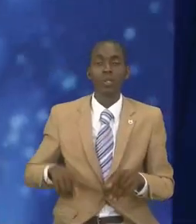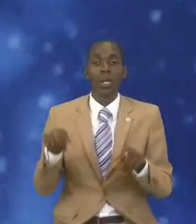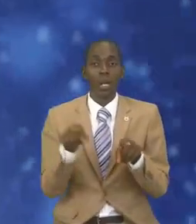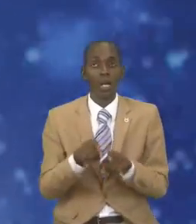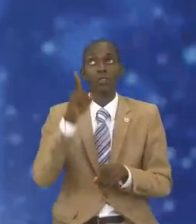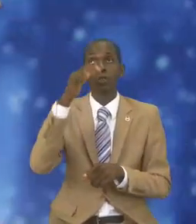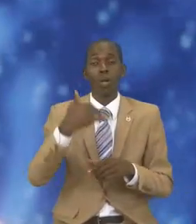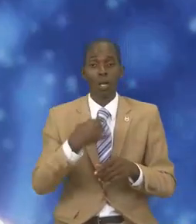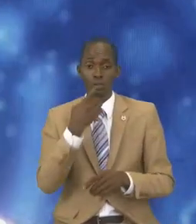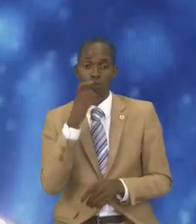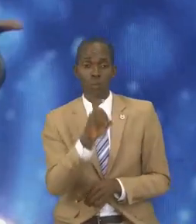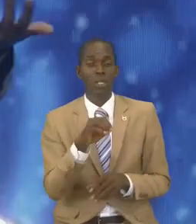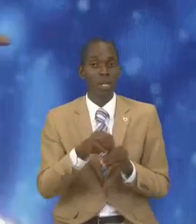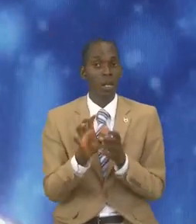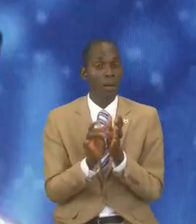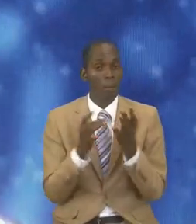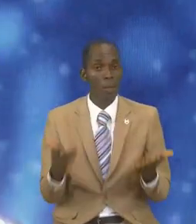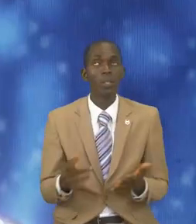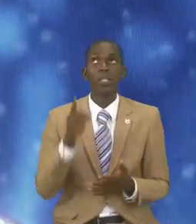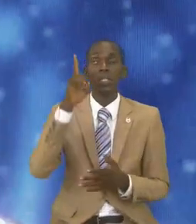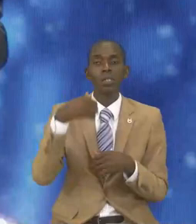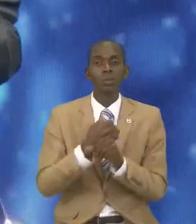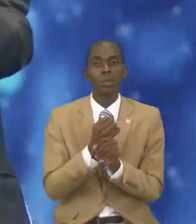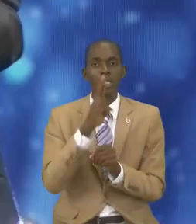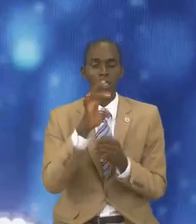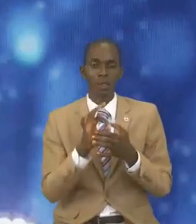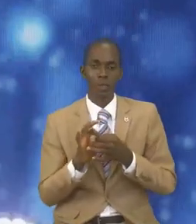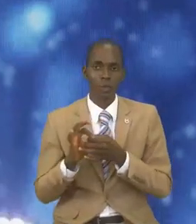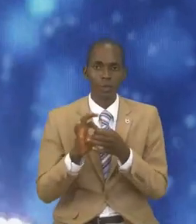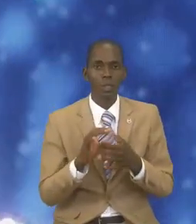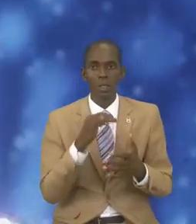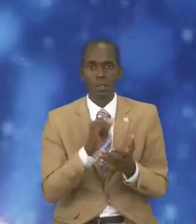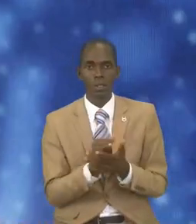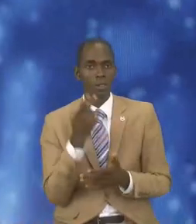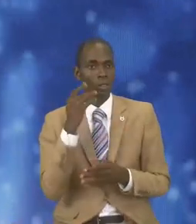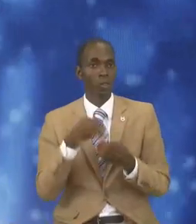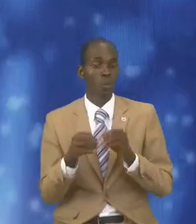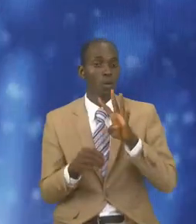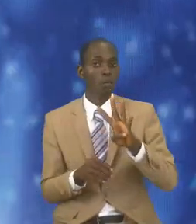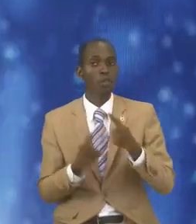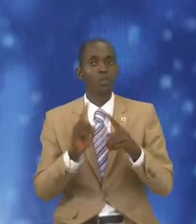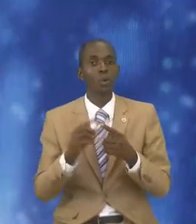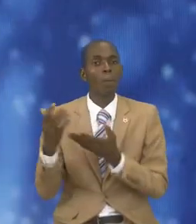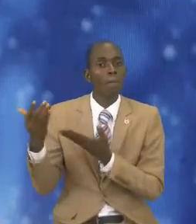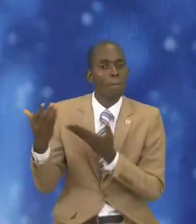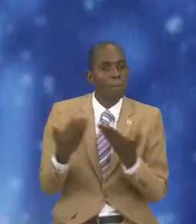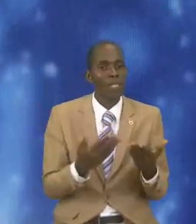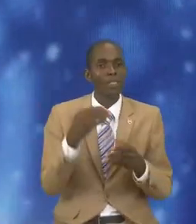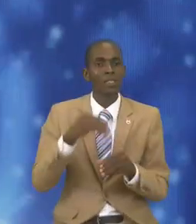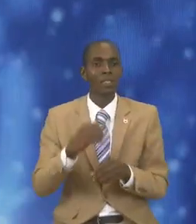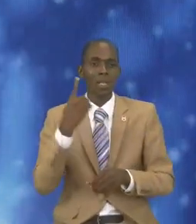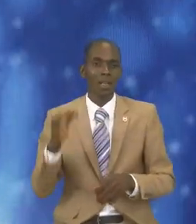l'a établi dans la parole, il fait la réconciliation. Ensuite, quatrièmement, et amène la